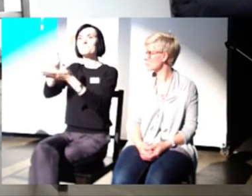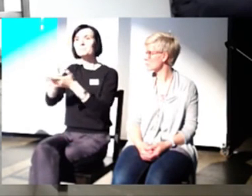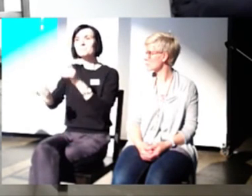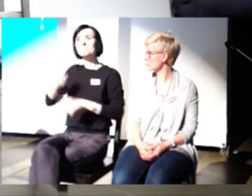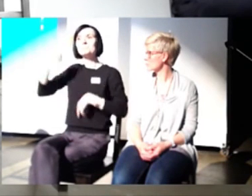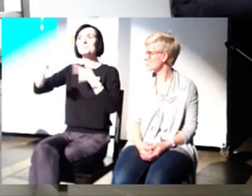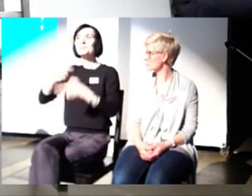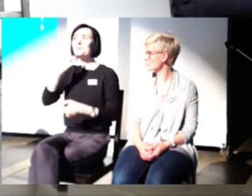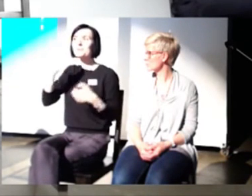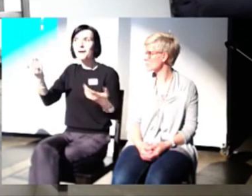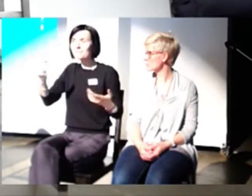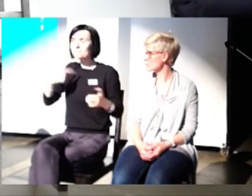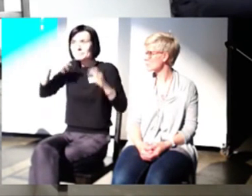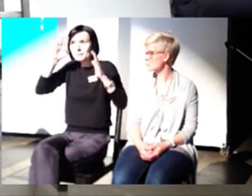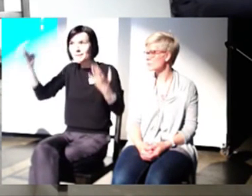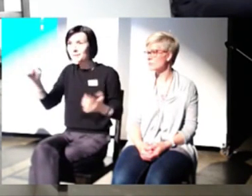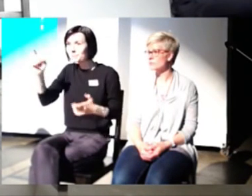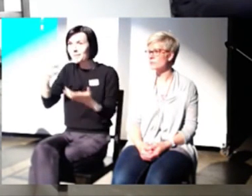sitten.